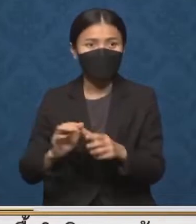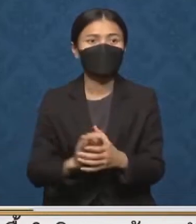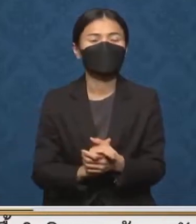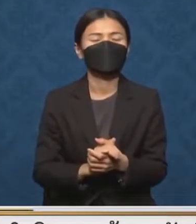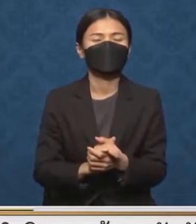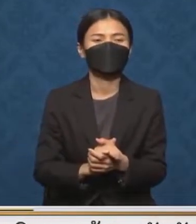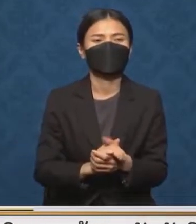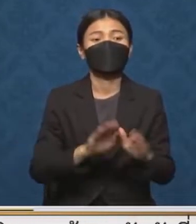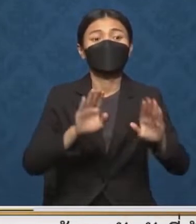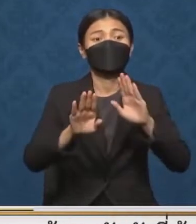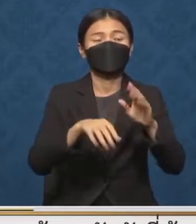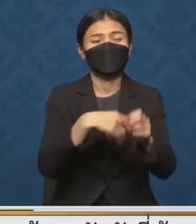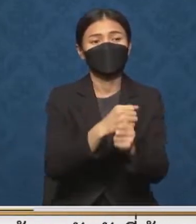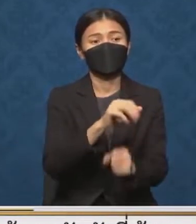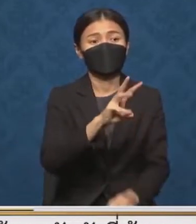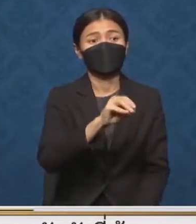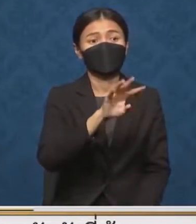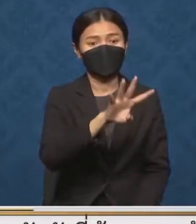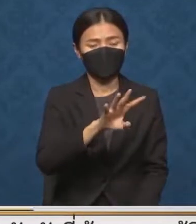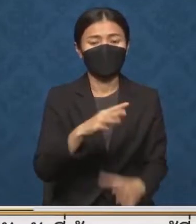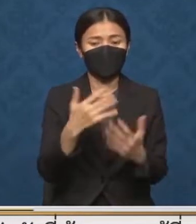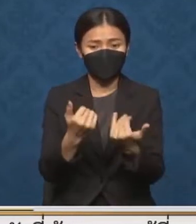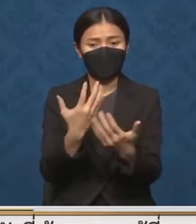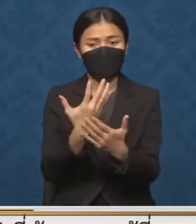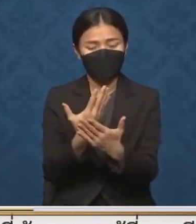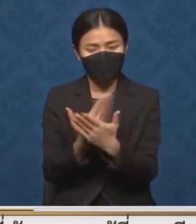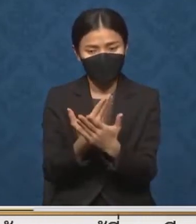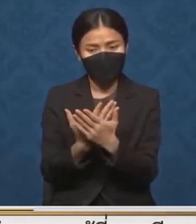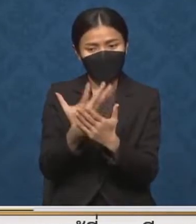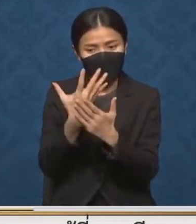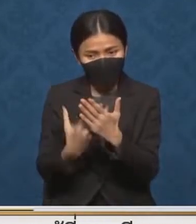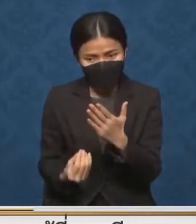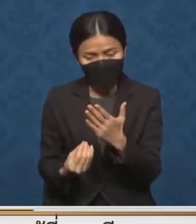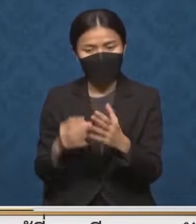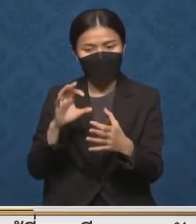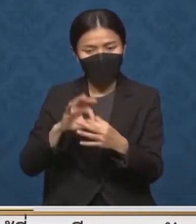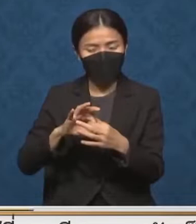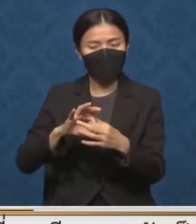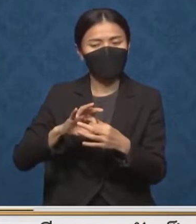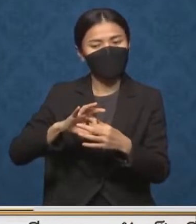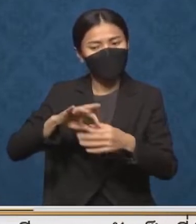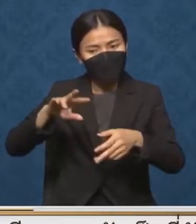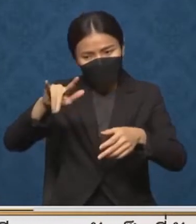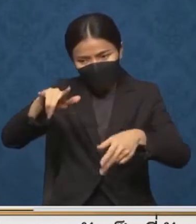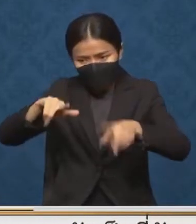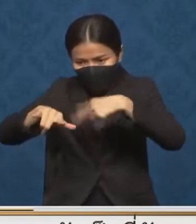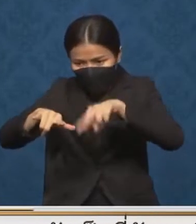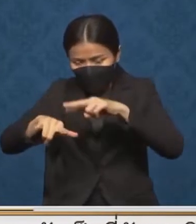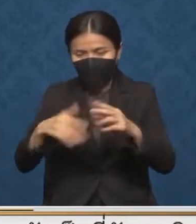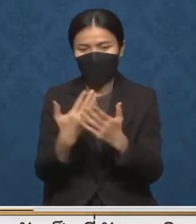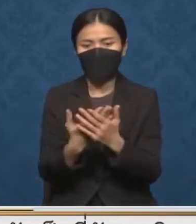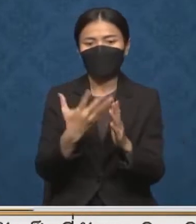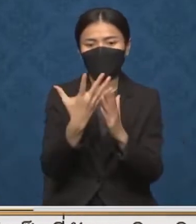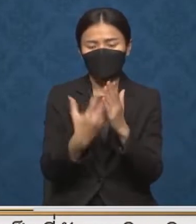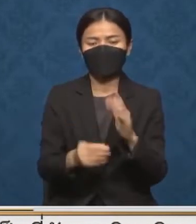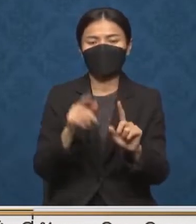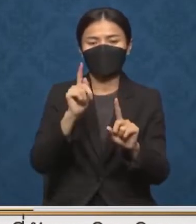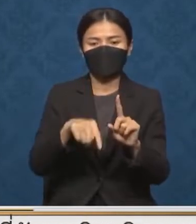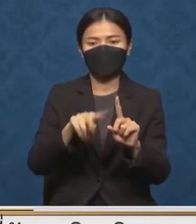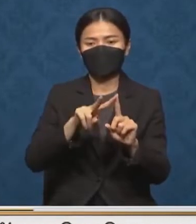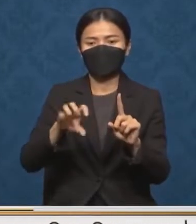ปี 64จะคงเหอค่าใช้จ่ายสำหรบซอมบำลุงและค่าชวเพิงอยู่ที่1,258,6